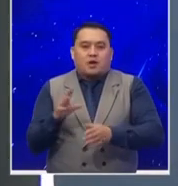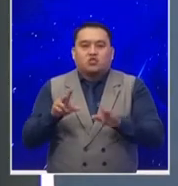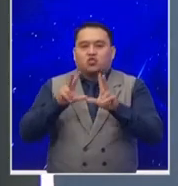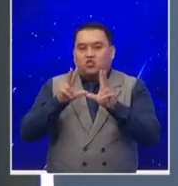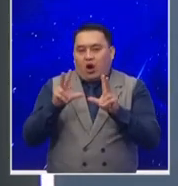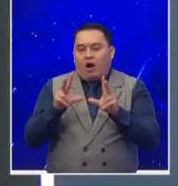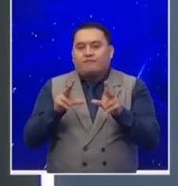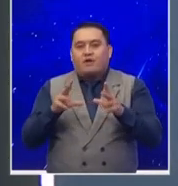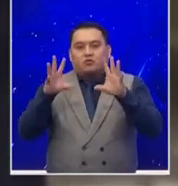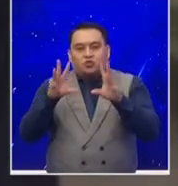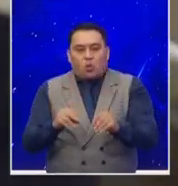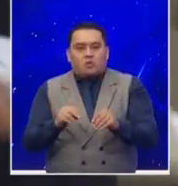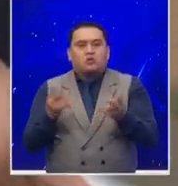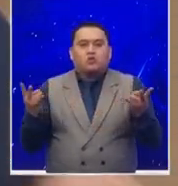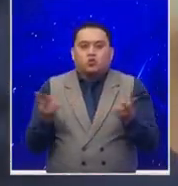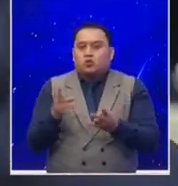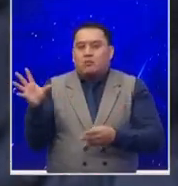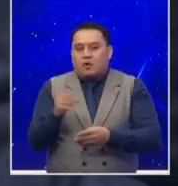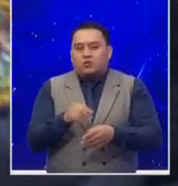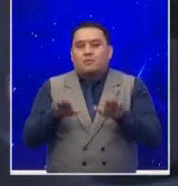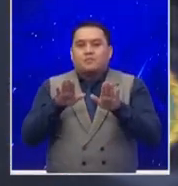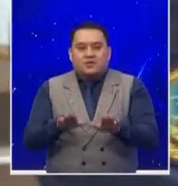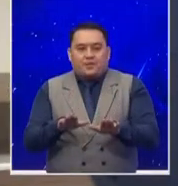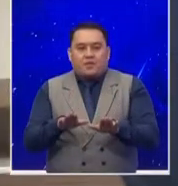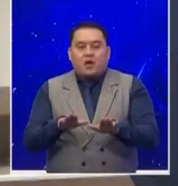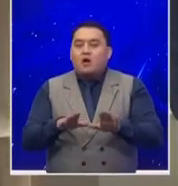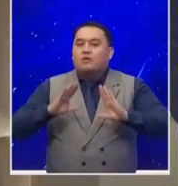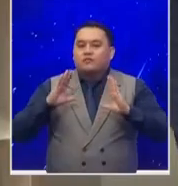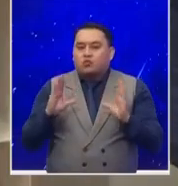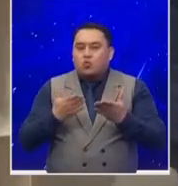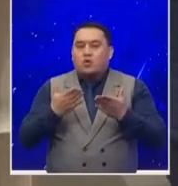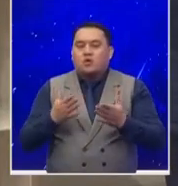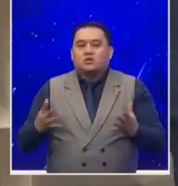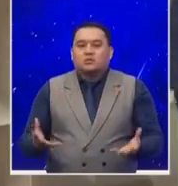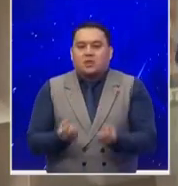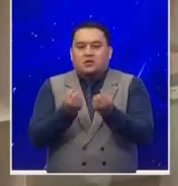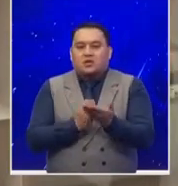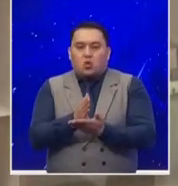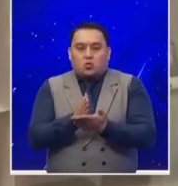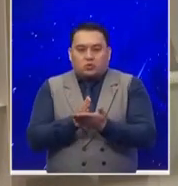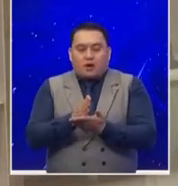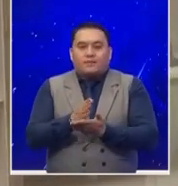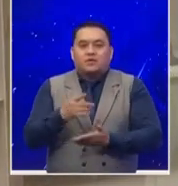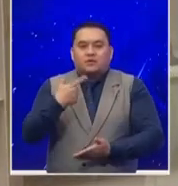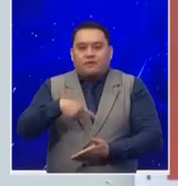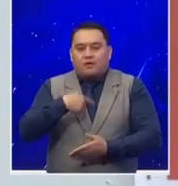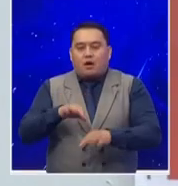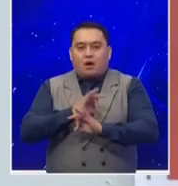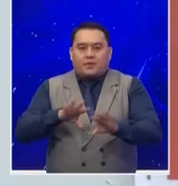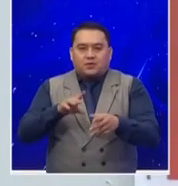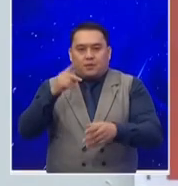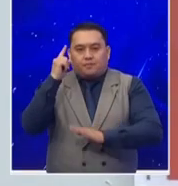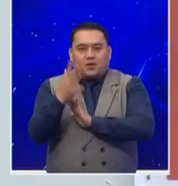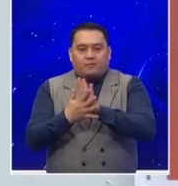өрт сөндіргіштер сізге қажет нәрсенің бәрі өз орнында. Алайда өрт сөндірушілер өрт қауіпсіздігі ережелерін тағы бір рет еске